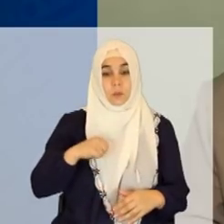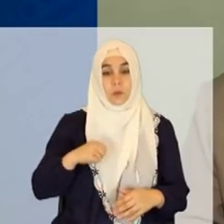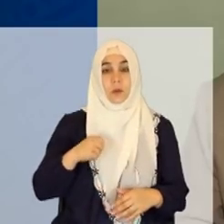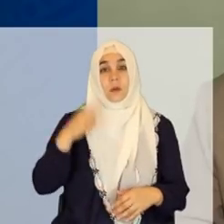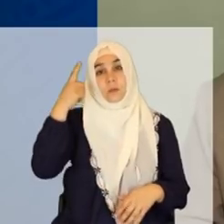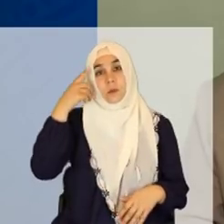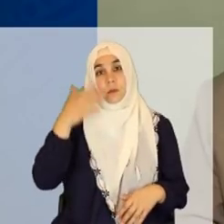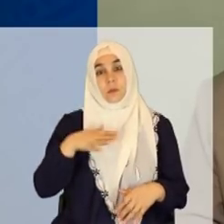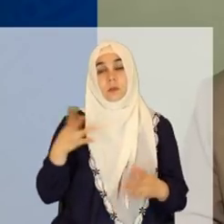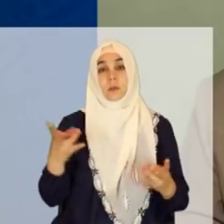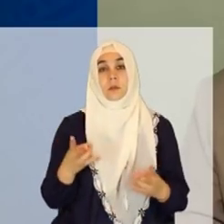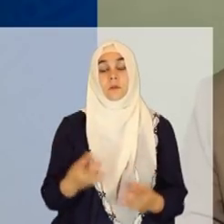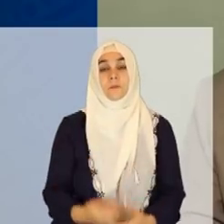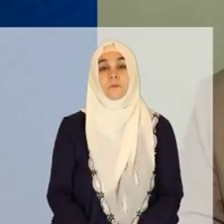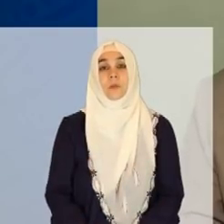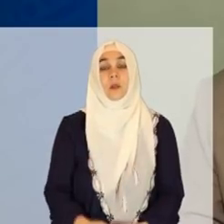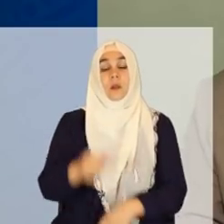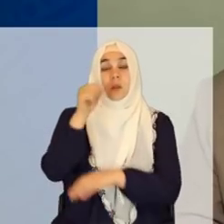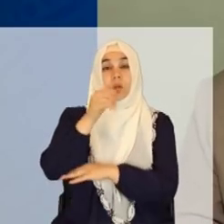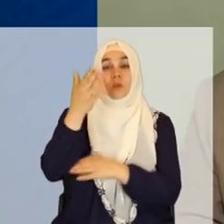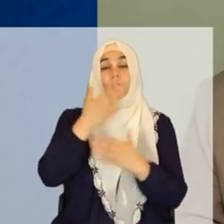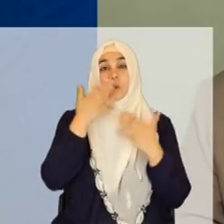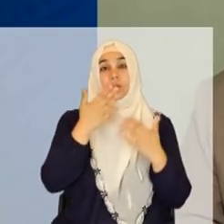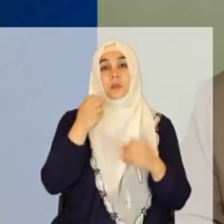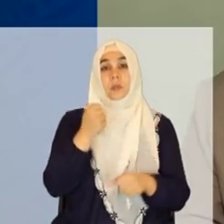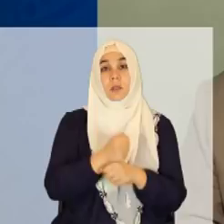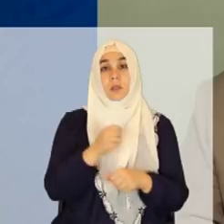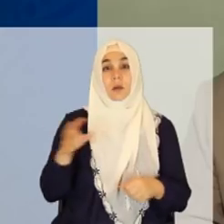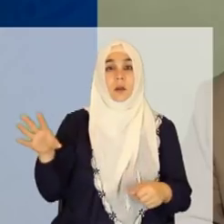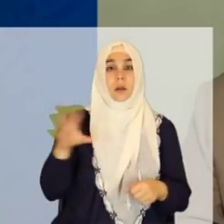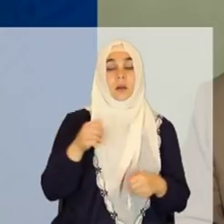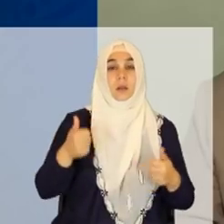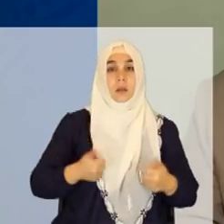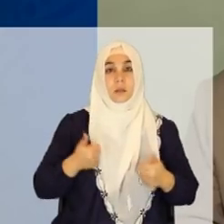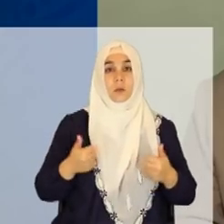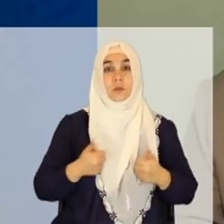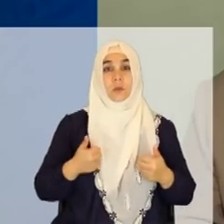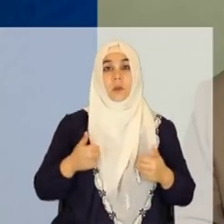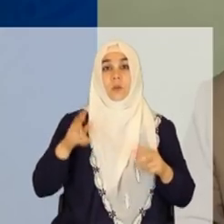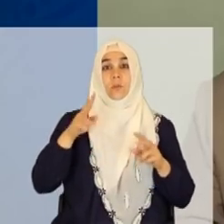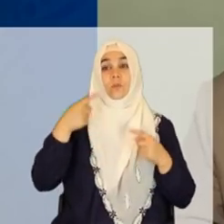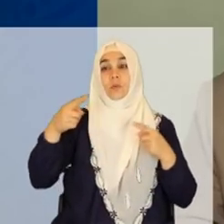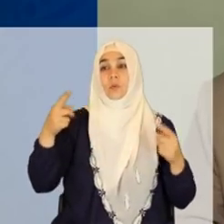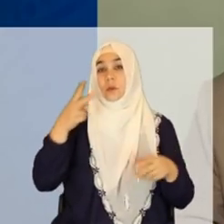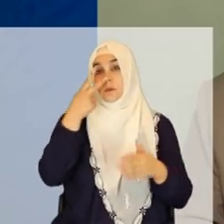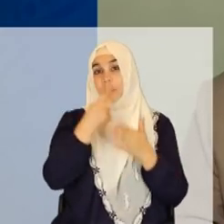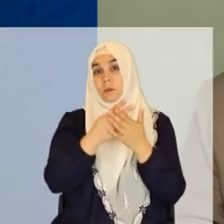qanaqa tushunamiz? Namoz o'qish uchun qilingan barcha xatti-harakatni boshqalar ko'rib